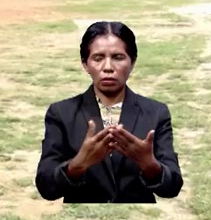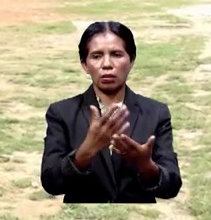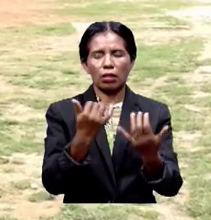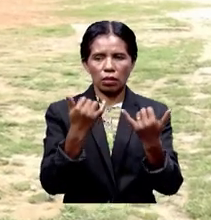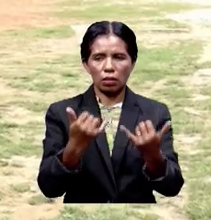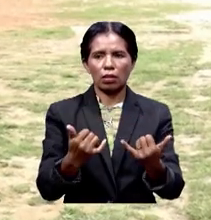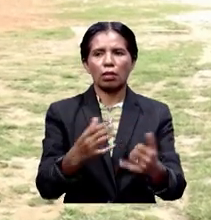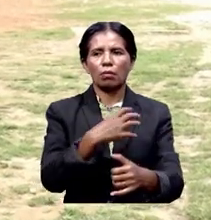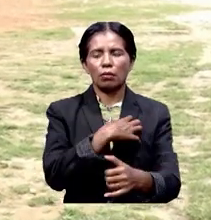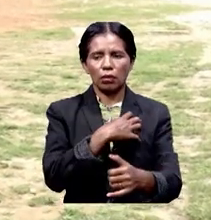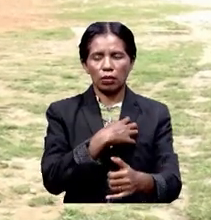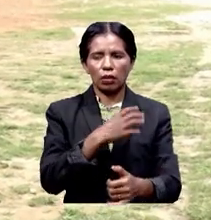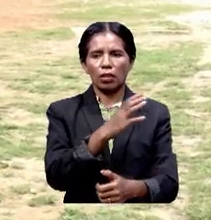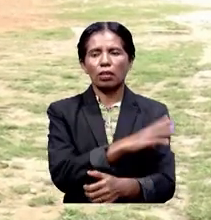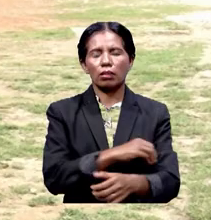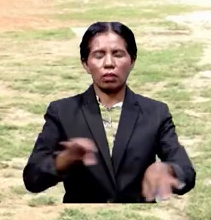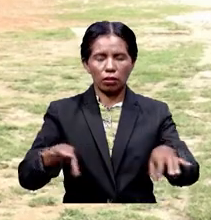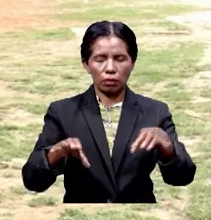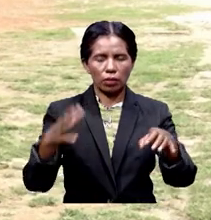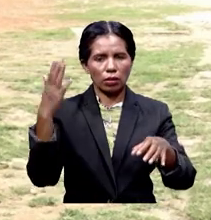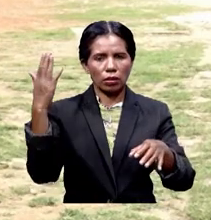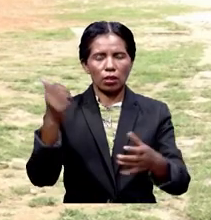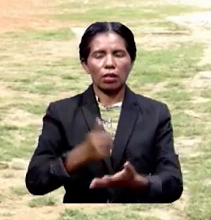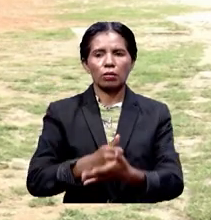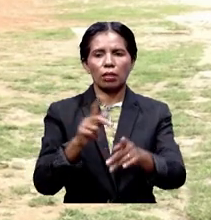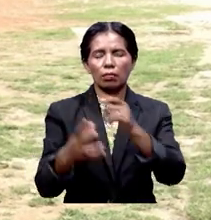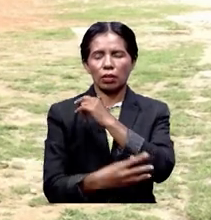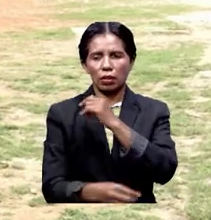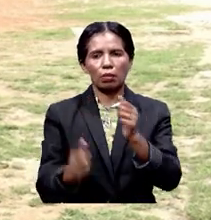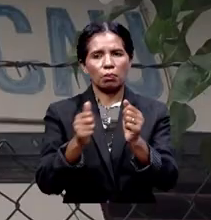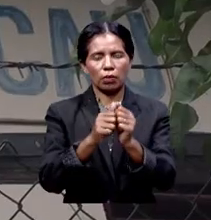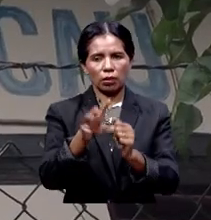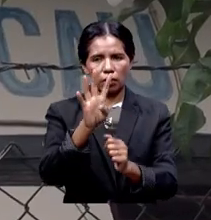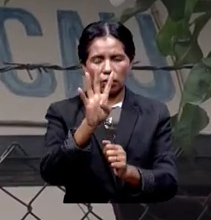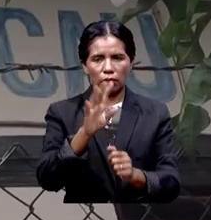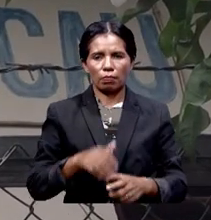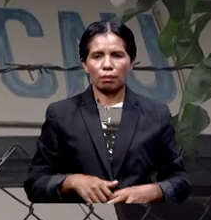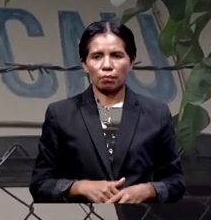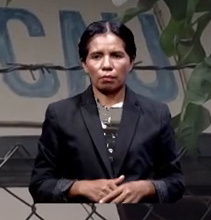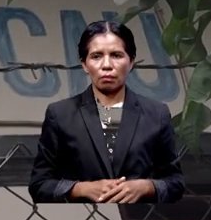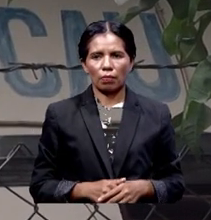dadaune polisian deba aktivu iha servisu pessoal apoi vulnerável hamutuk nainghat. Feliciano Venancio Belo, GMN.